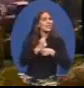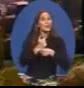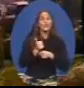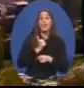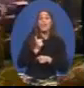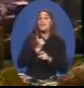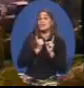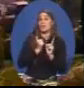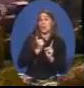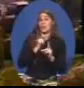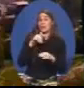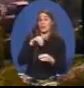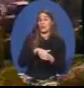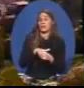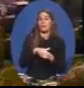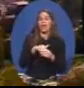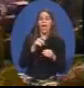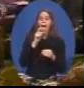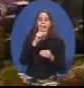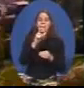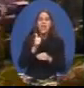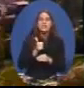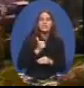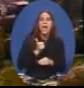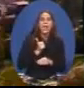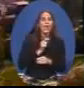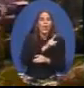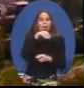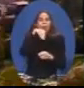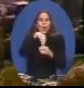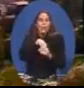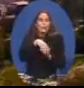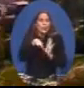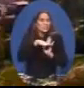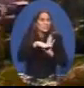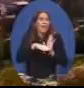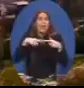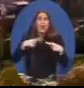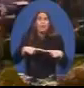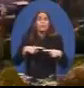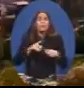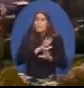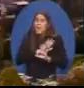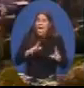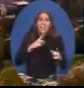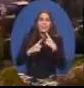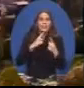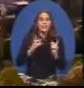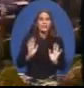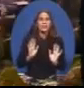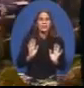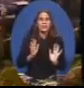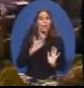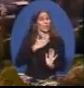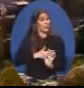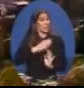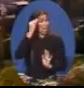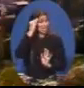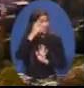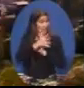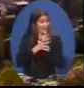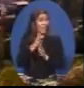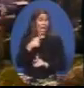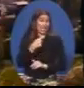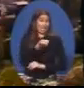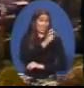צה"ל, במובן הזה שהמילה צה"ל לא מופיעה בסדר היום באף דיון. אני רוצה רק להזכיר ולומר,